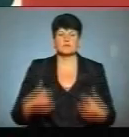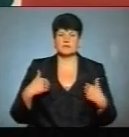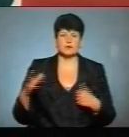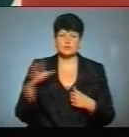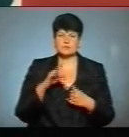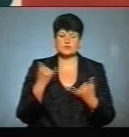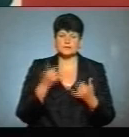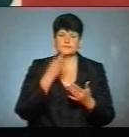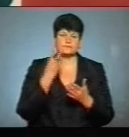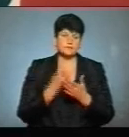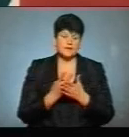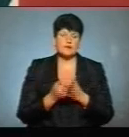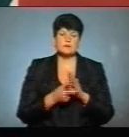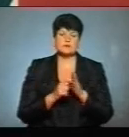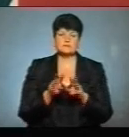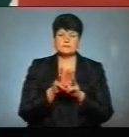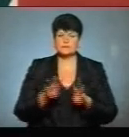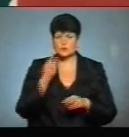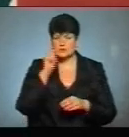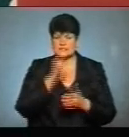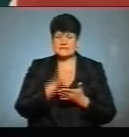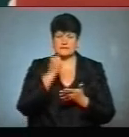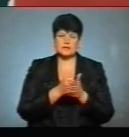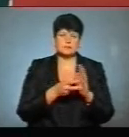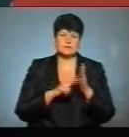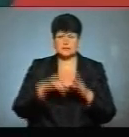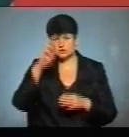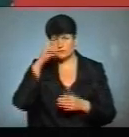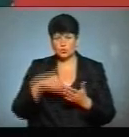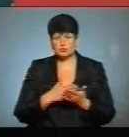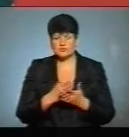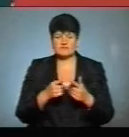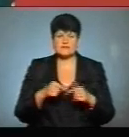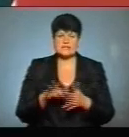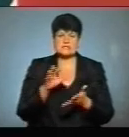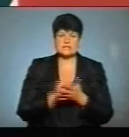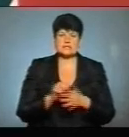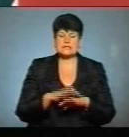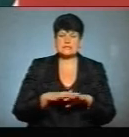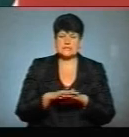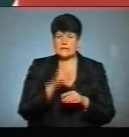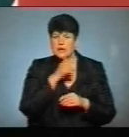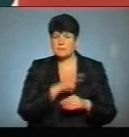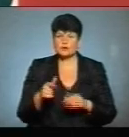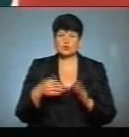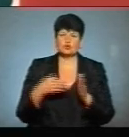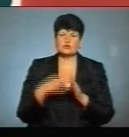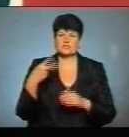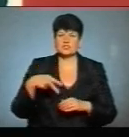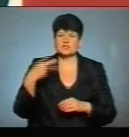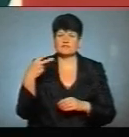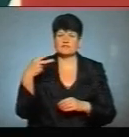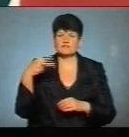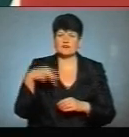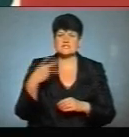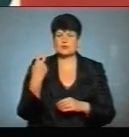вітання усім, хто зараз з нами. Кабінет міністрів України затвердив план державної політики у сфері зайнятості населення на період до 2022